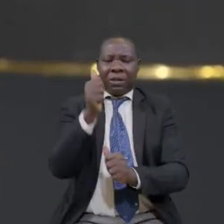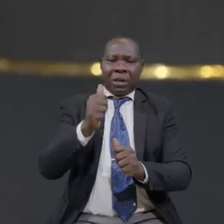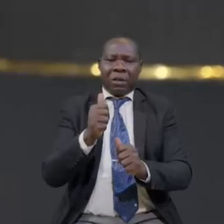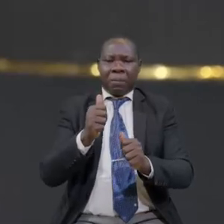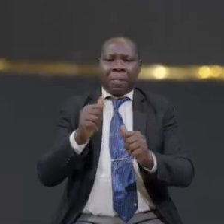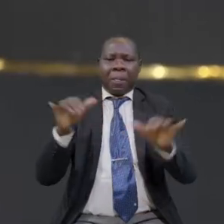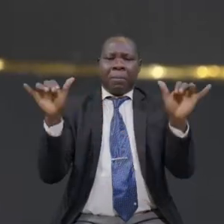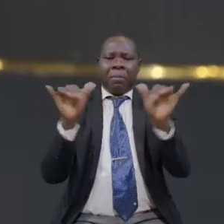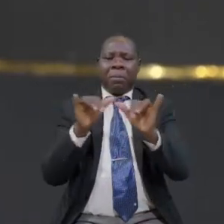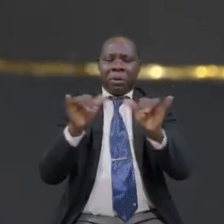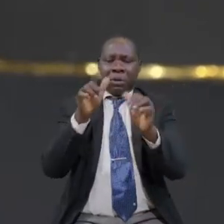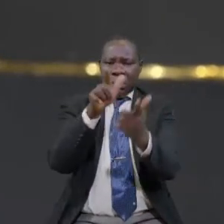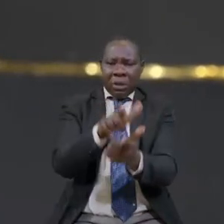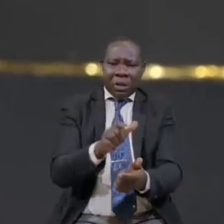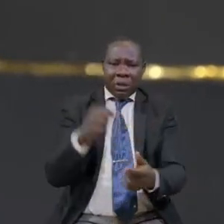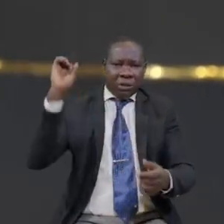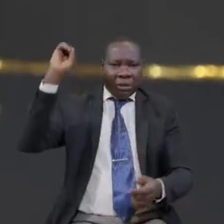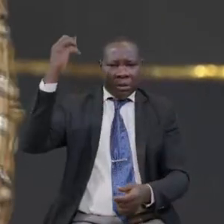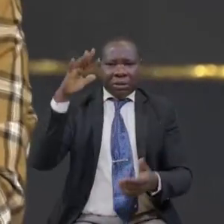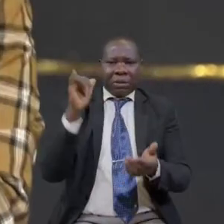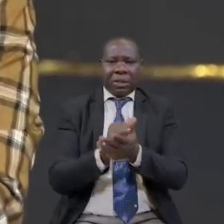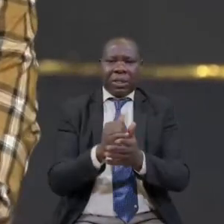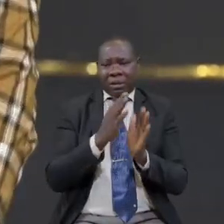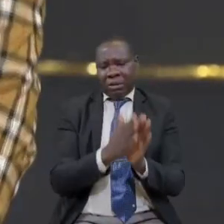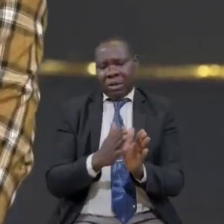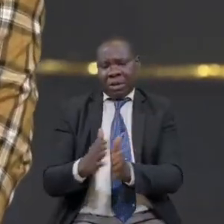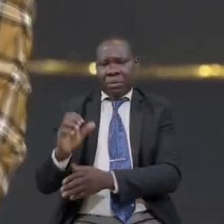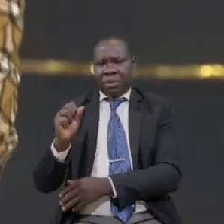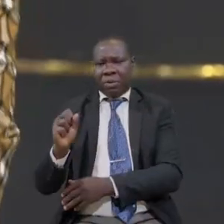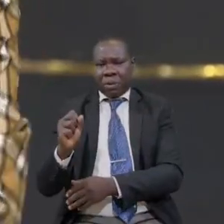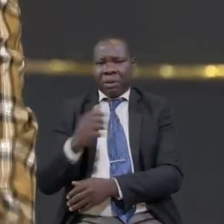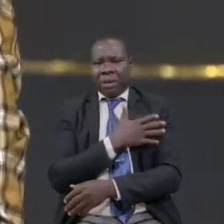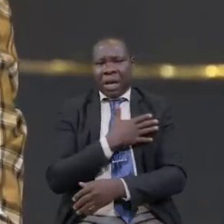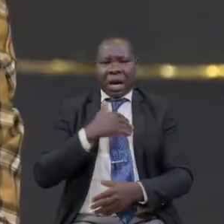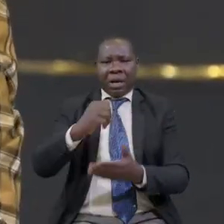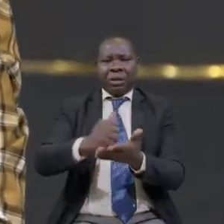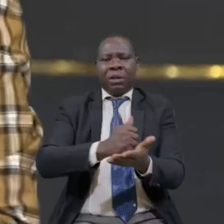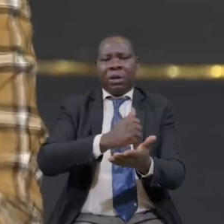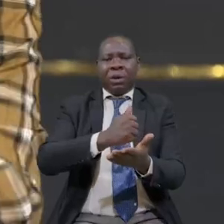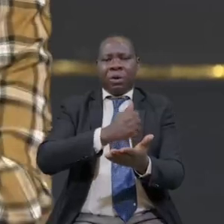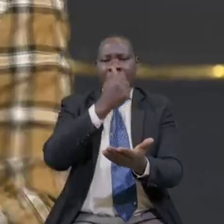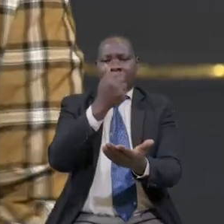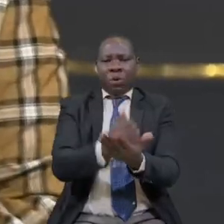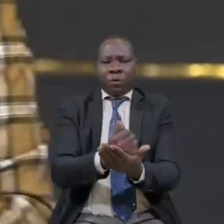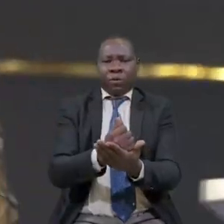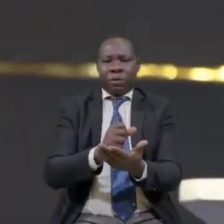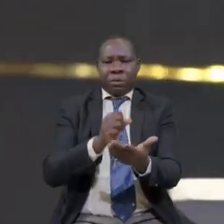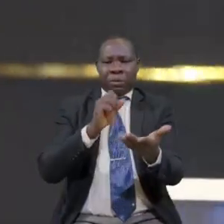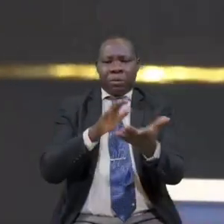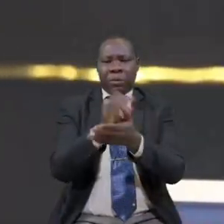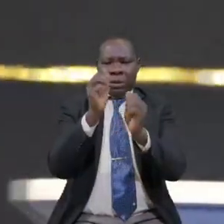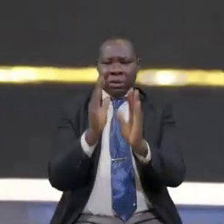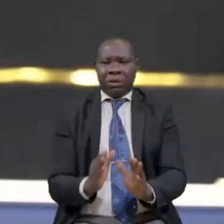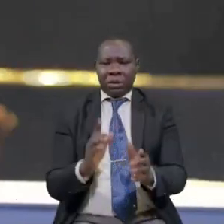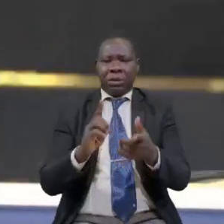incomparable grâce qui prépare et conforme les saints à la